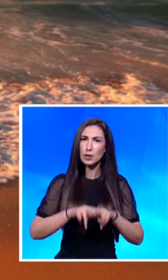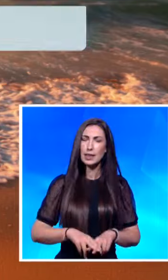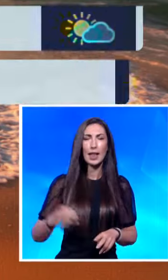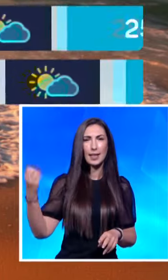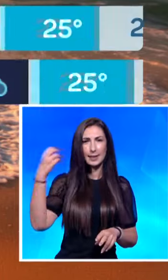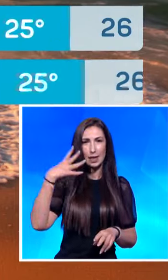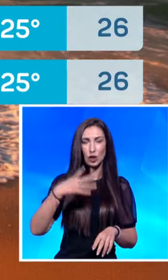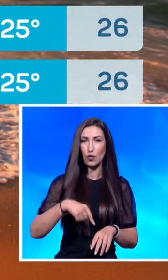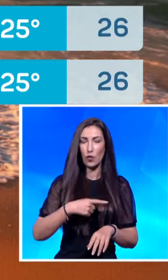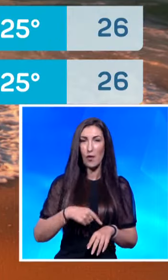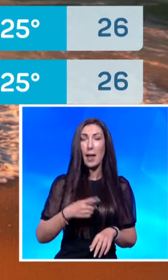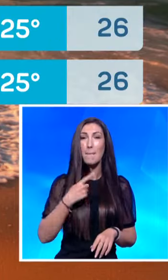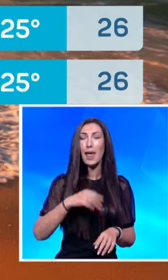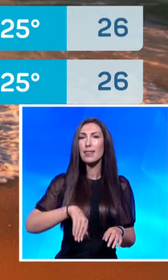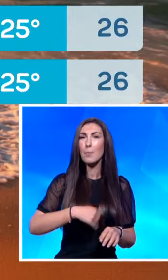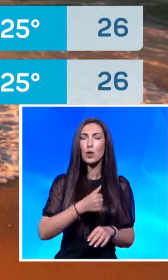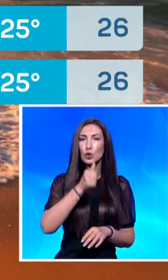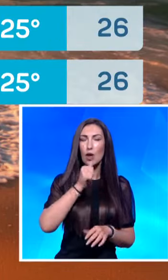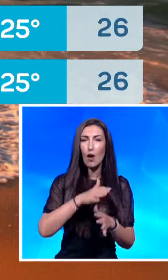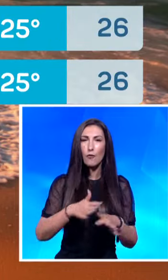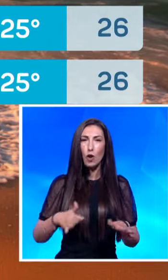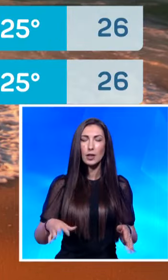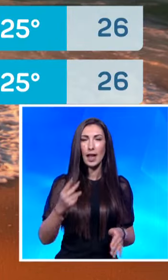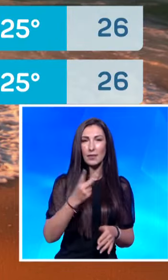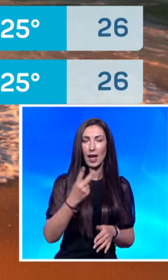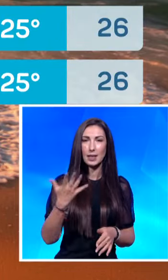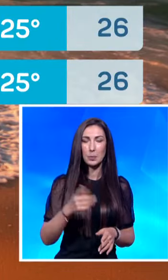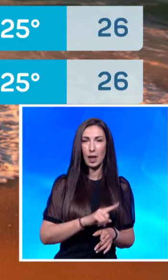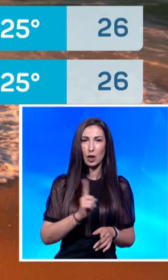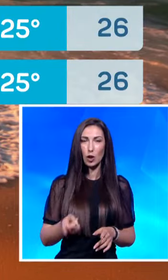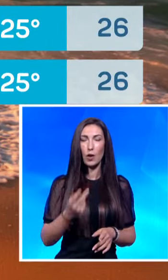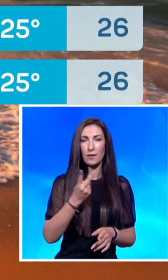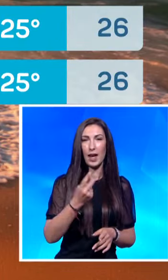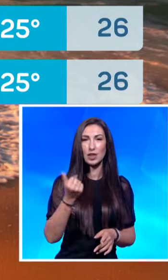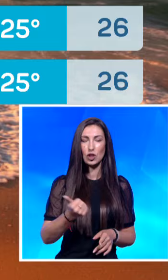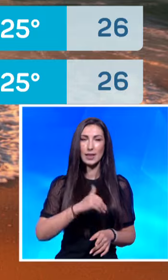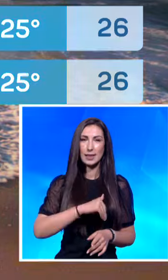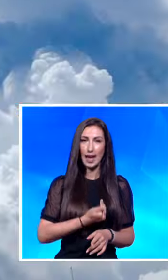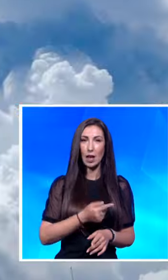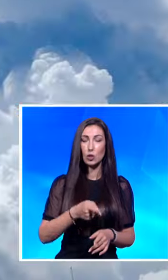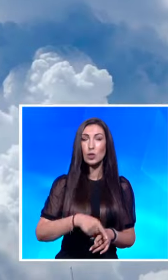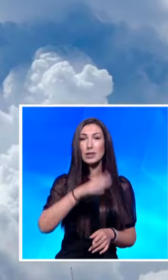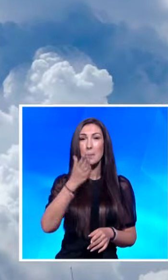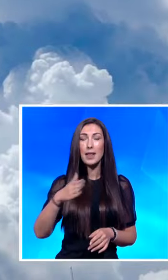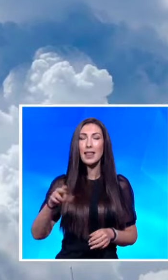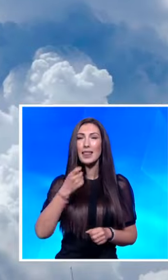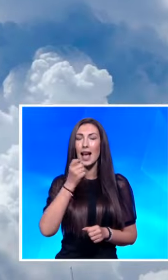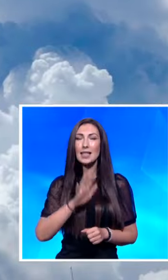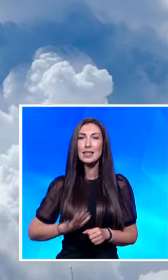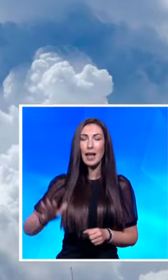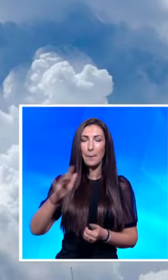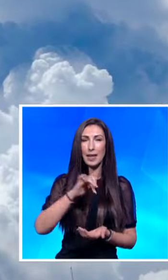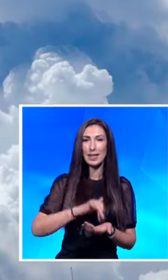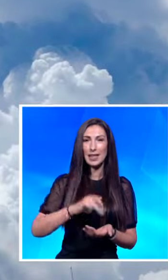предимно слънчево. Температурата на морската вода е 25-26 градуса. В планините на Западна и